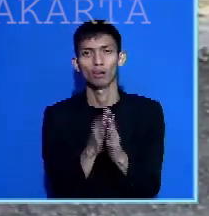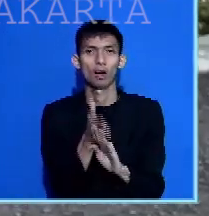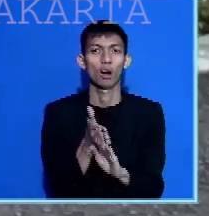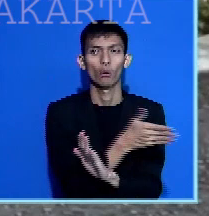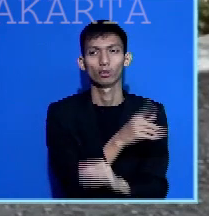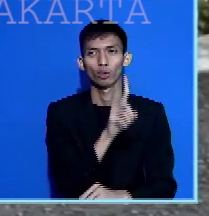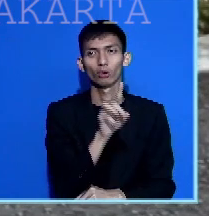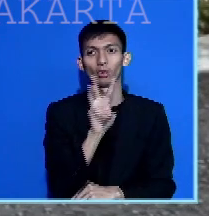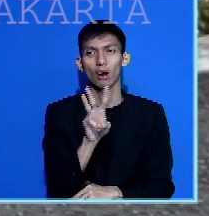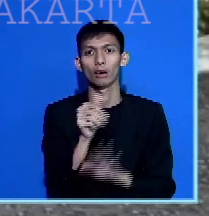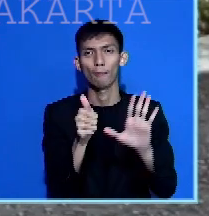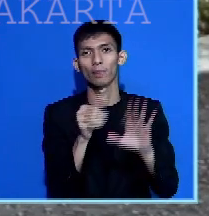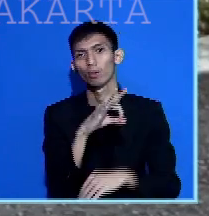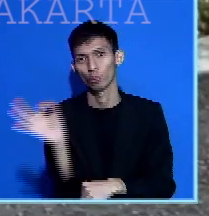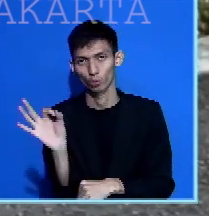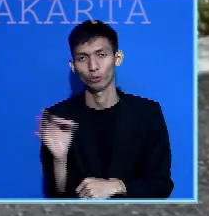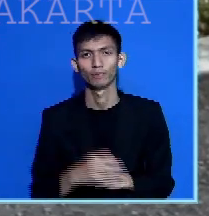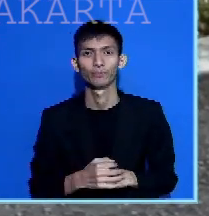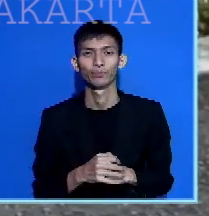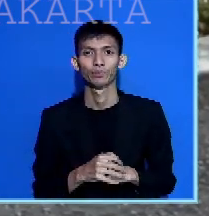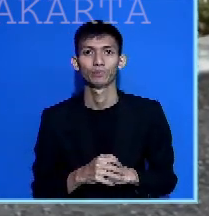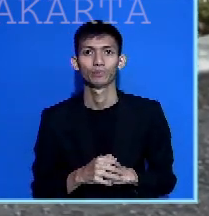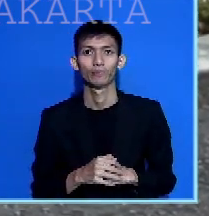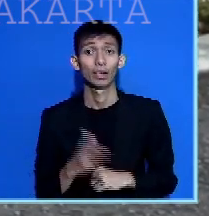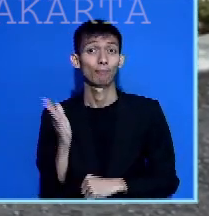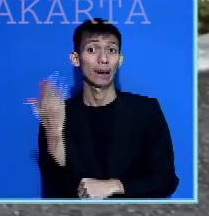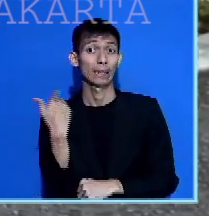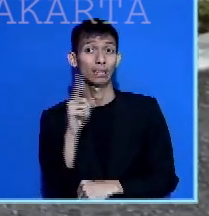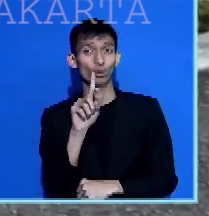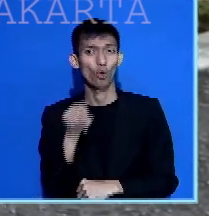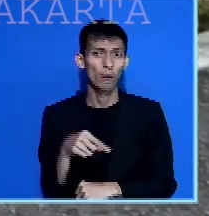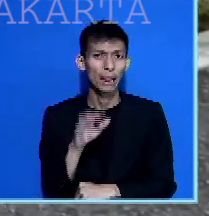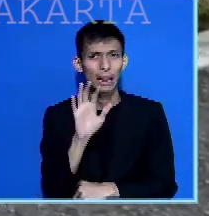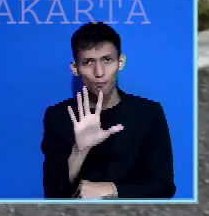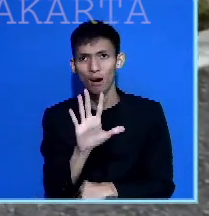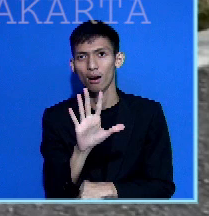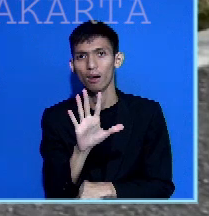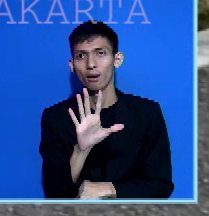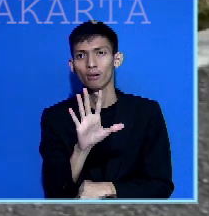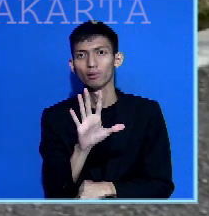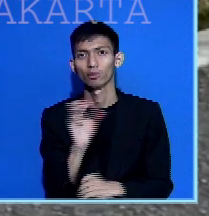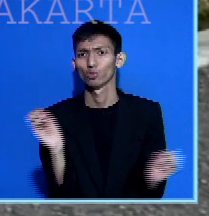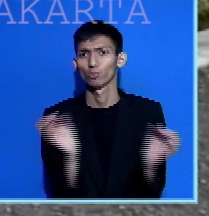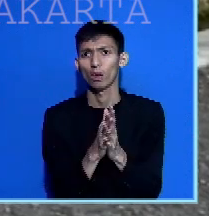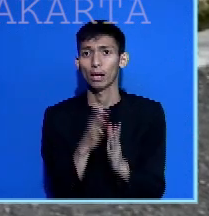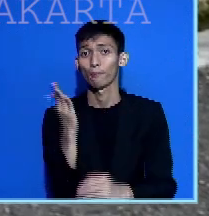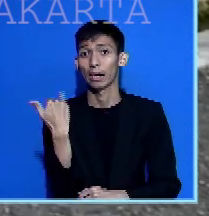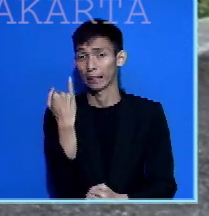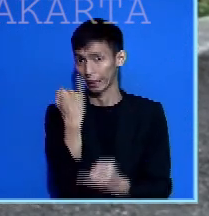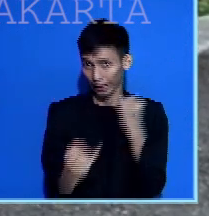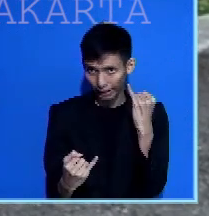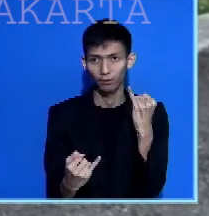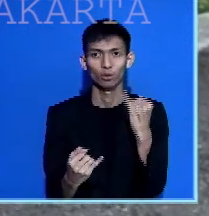136.205. PAD target kita sekitar 101,5. Itu angka dari terakhir sekitar